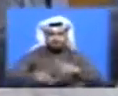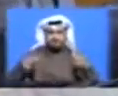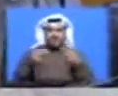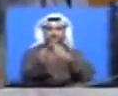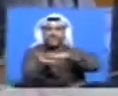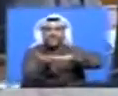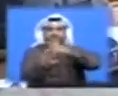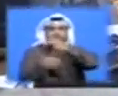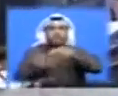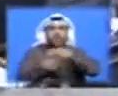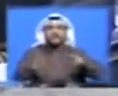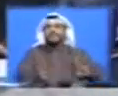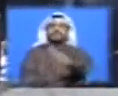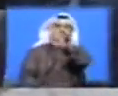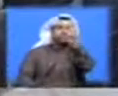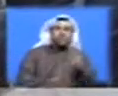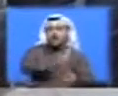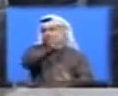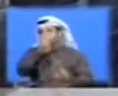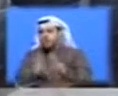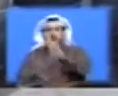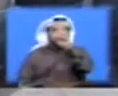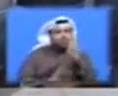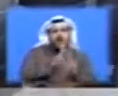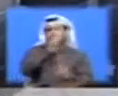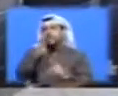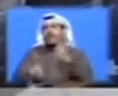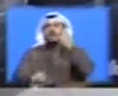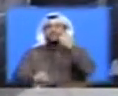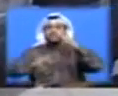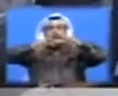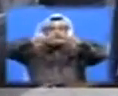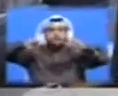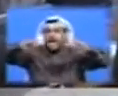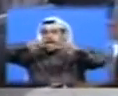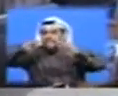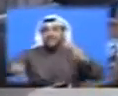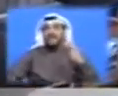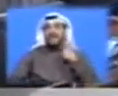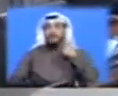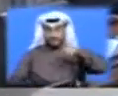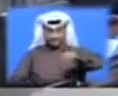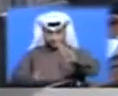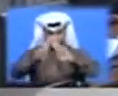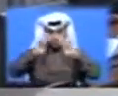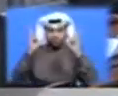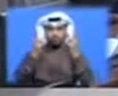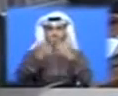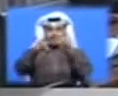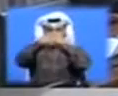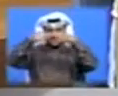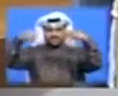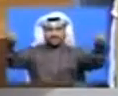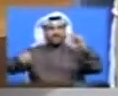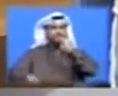الاجتماعية والإنسانية تحت مسمى البحث العلمي. هذا ما أعلن عنه خلال المؤتمر الصحفي الذي عقد